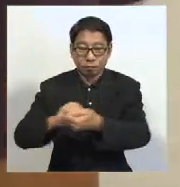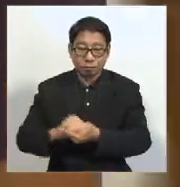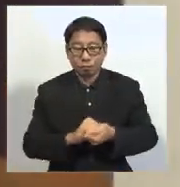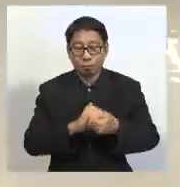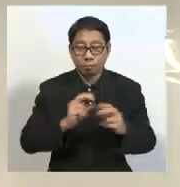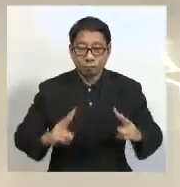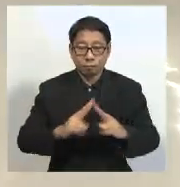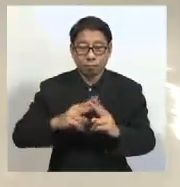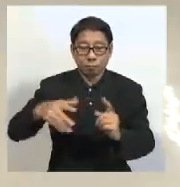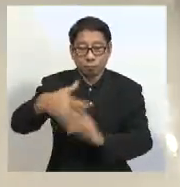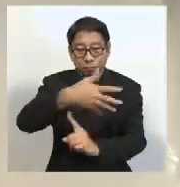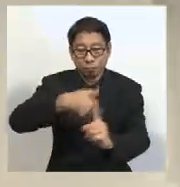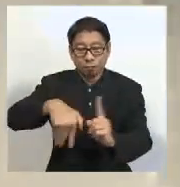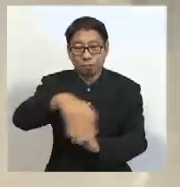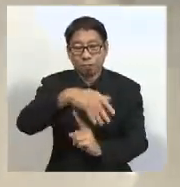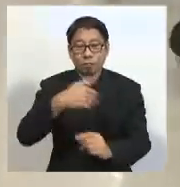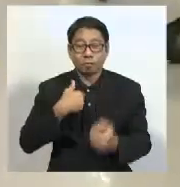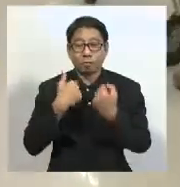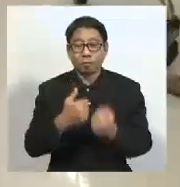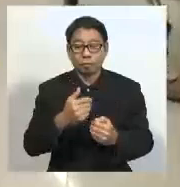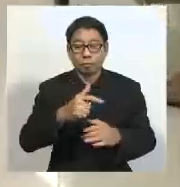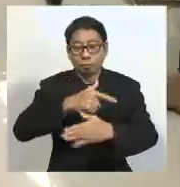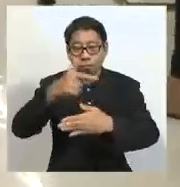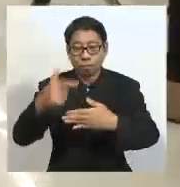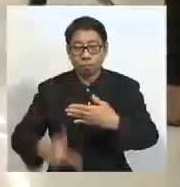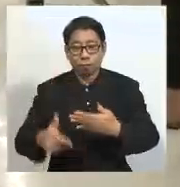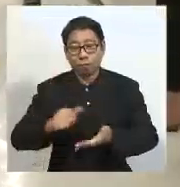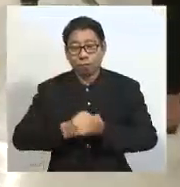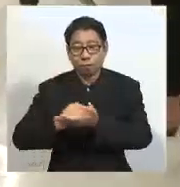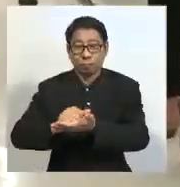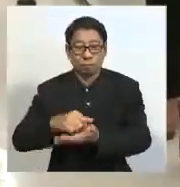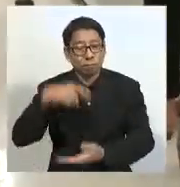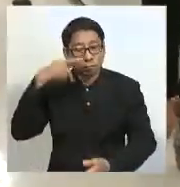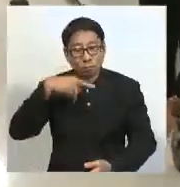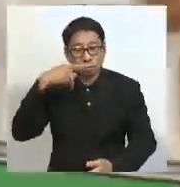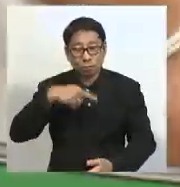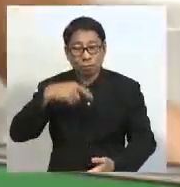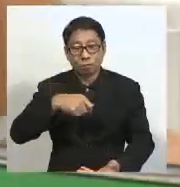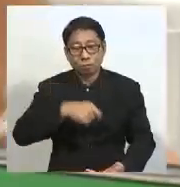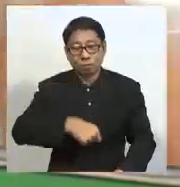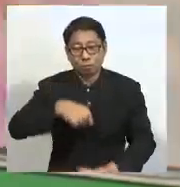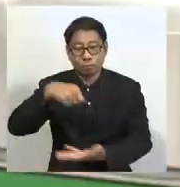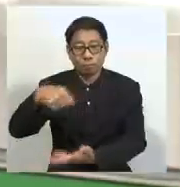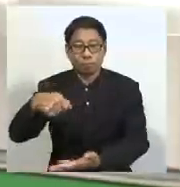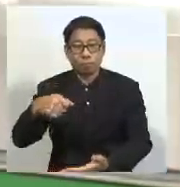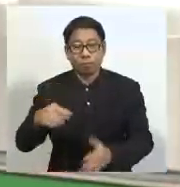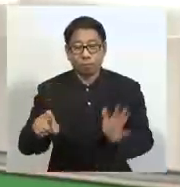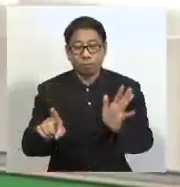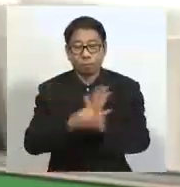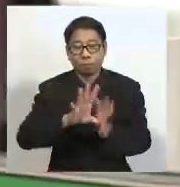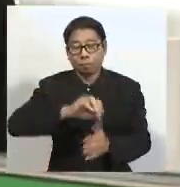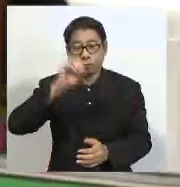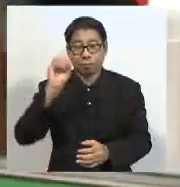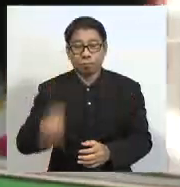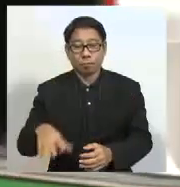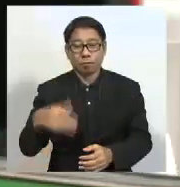รธรรมชาติและสิ่งแวดล้อมเอาไว้ในการยกเลิกให้บริการถุงพลาสติกหูหิ้วประเภทใช้ครั้งเดียวทิ้ง